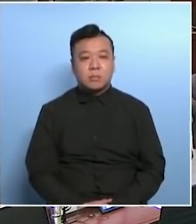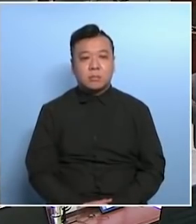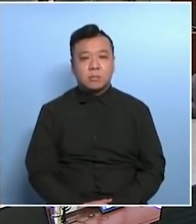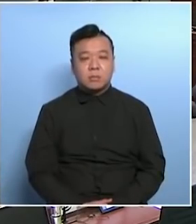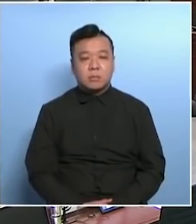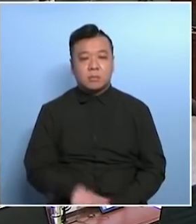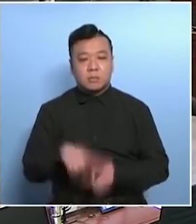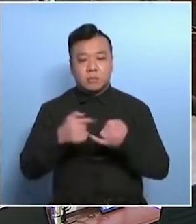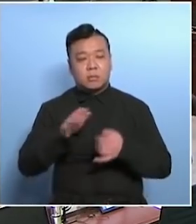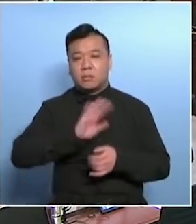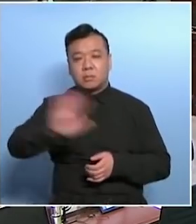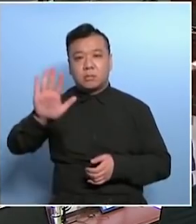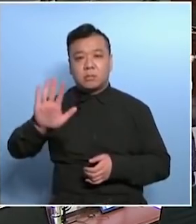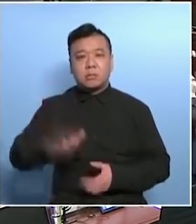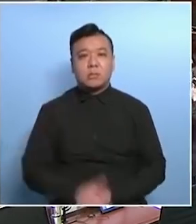不需要。